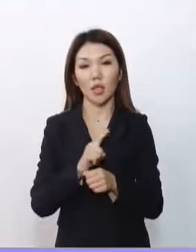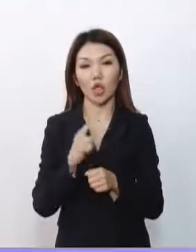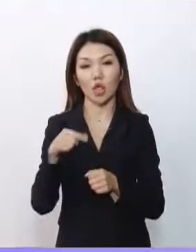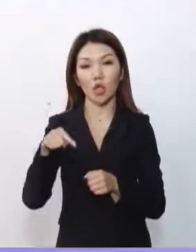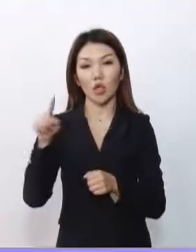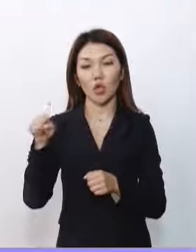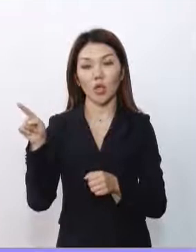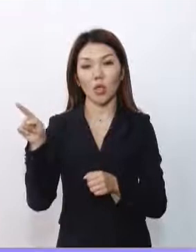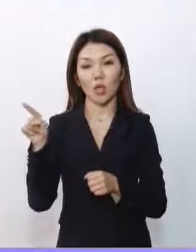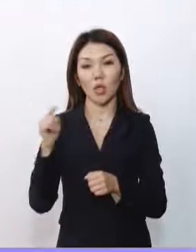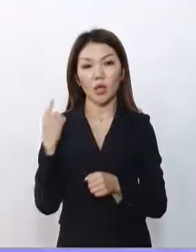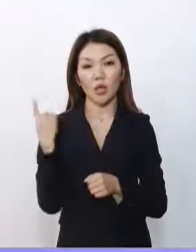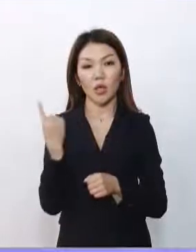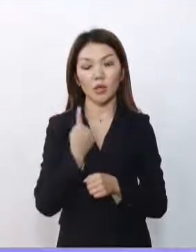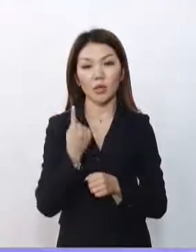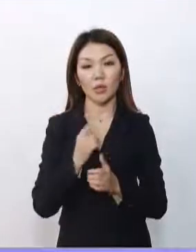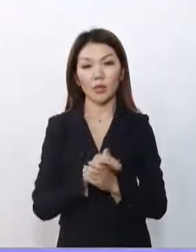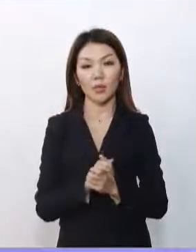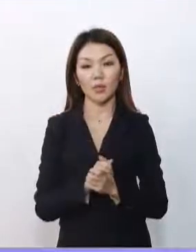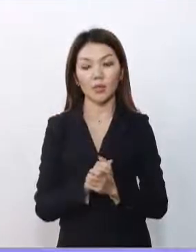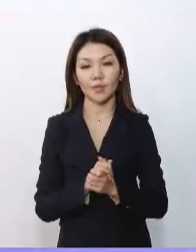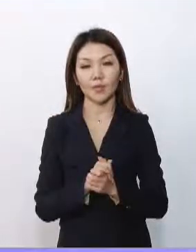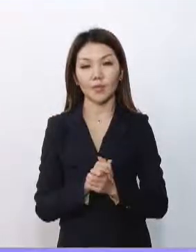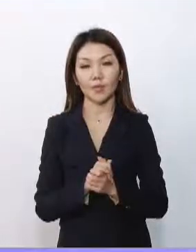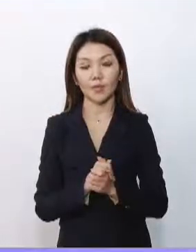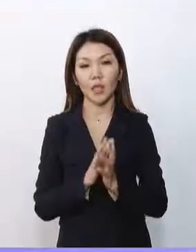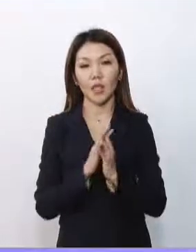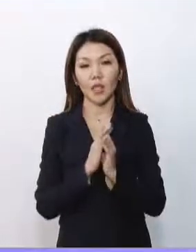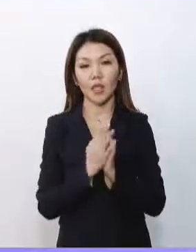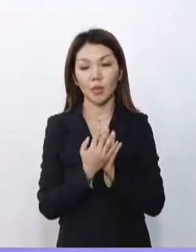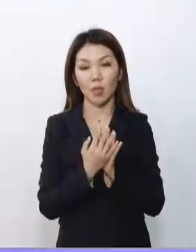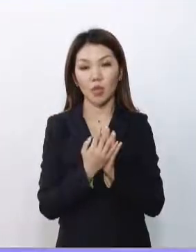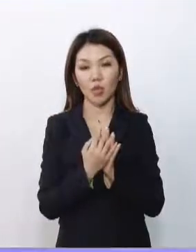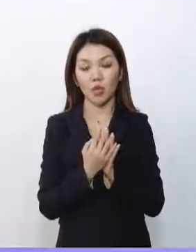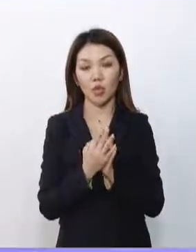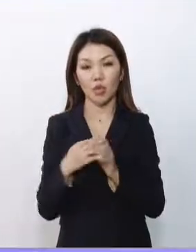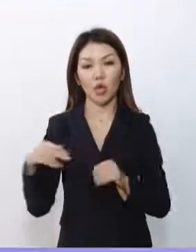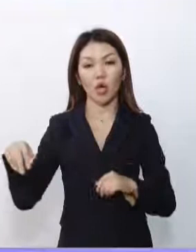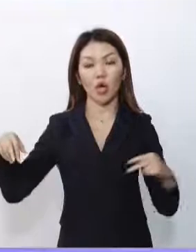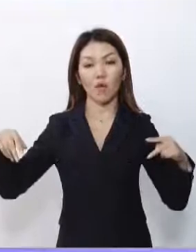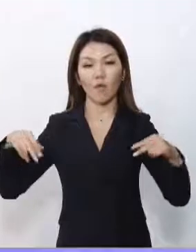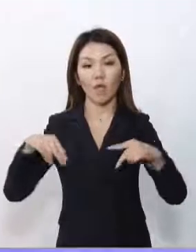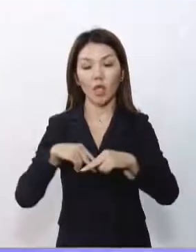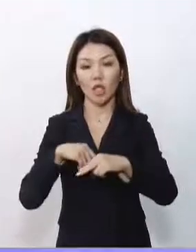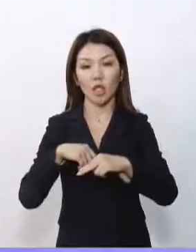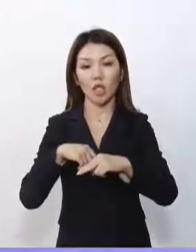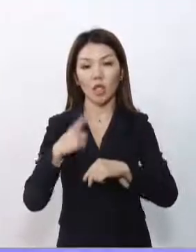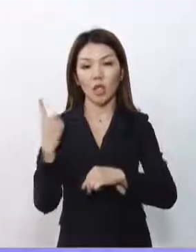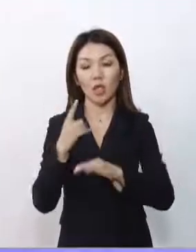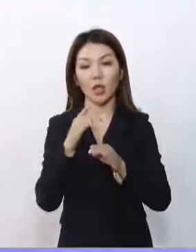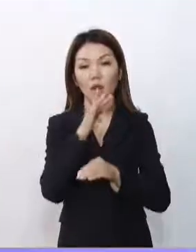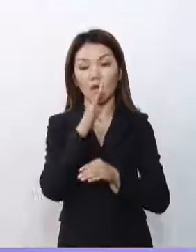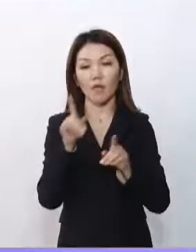один из поселка вышли одновременно два пешехода